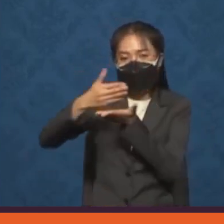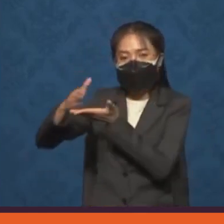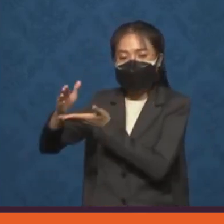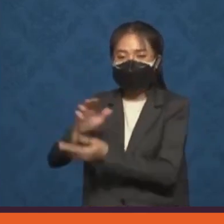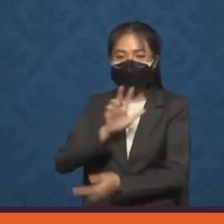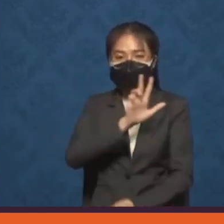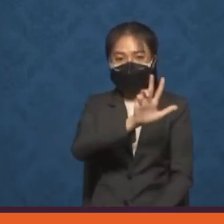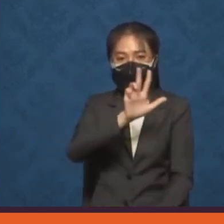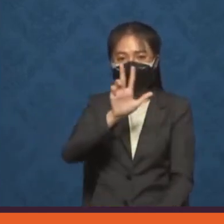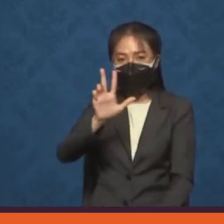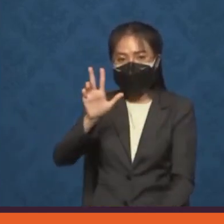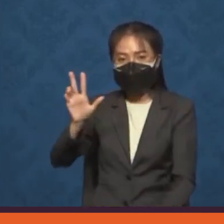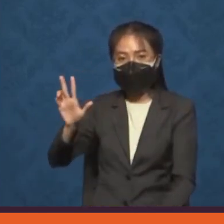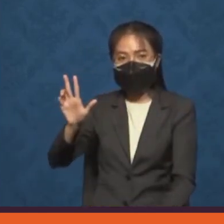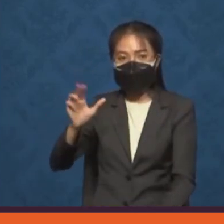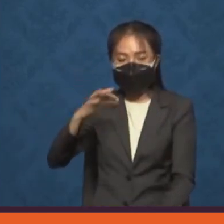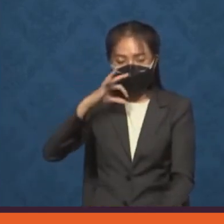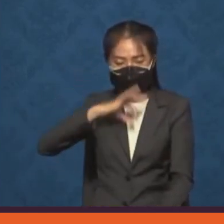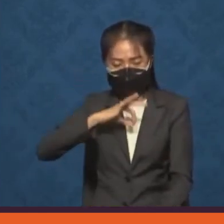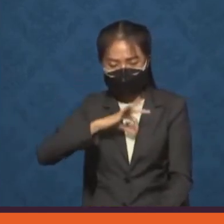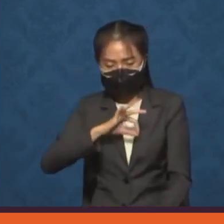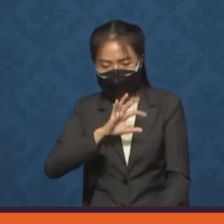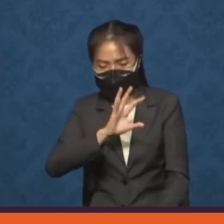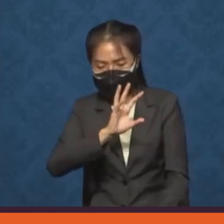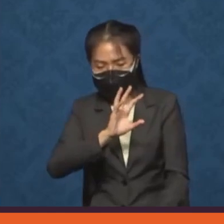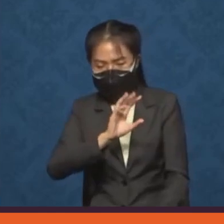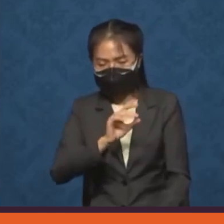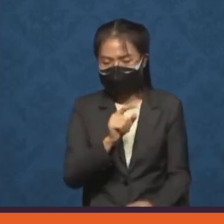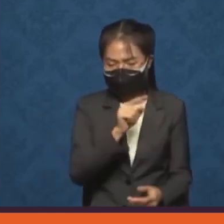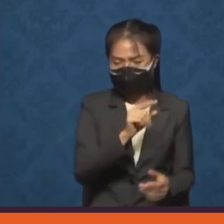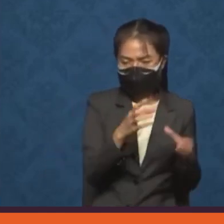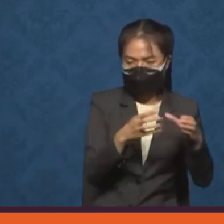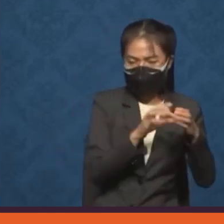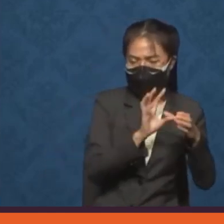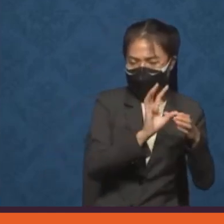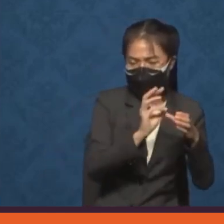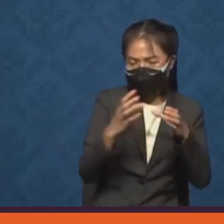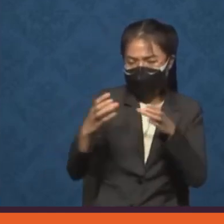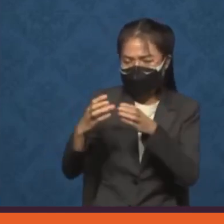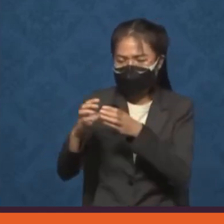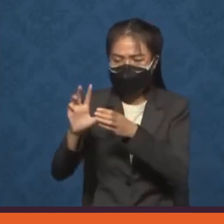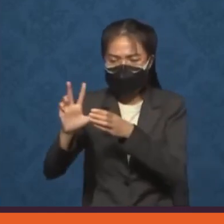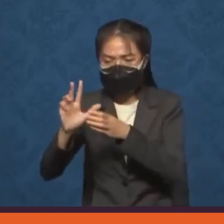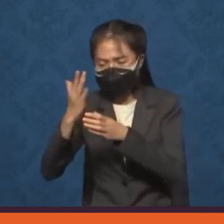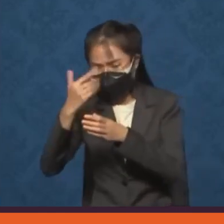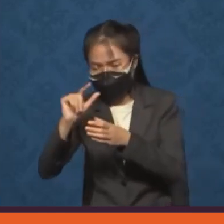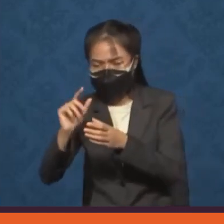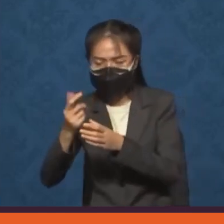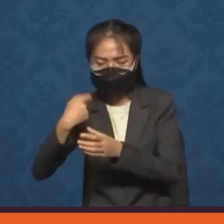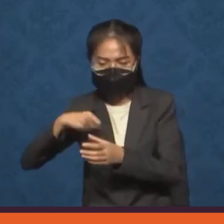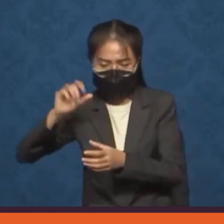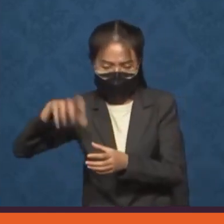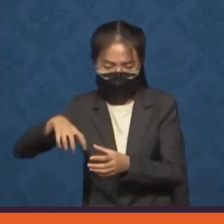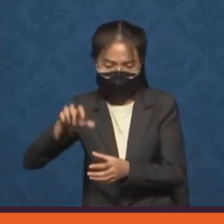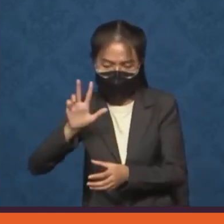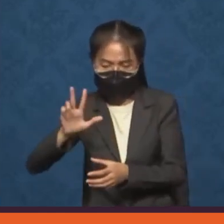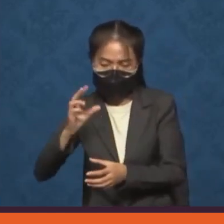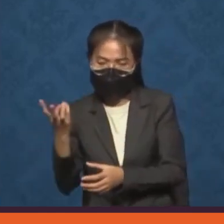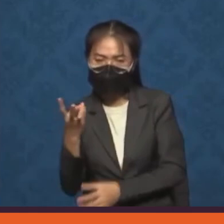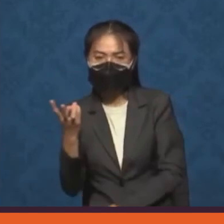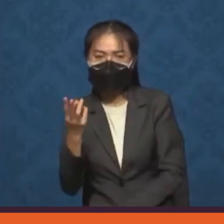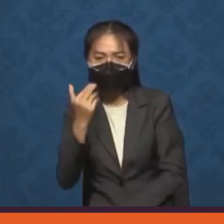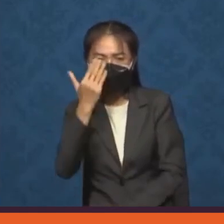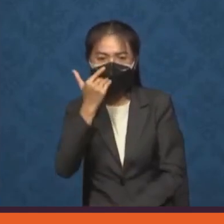ต่อ3นะครับมัน4ต่อ3อย่างนี้ทำไมถึงให้ผู้พิพากษาเยอะกว่าไอ้น้อยกว่าสสคำตอบ